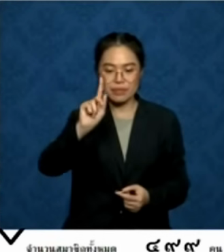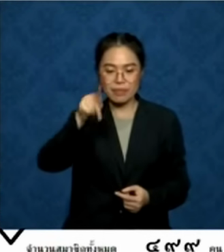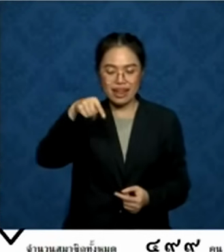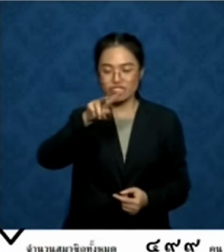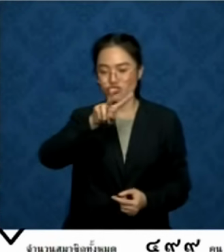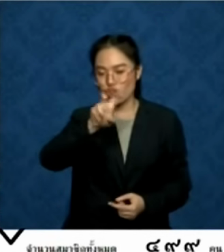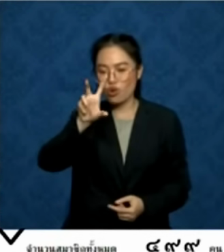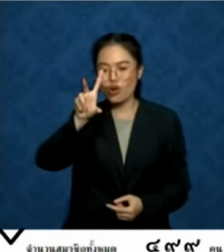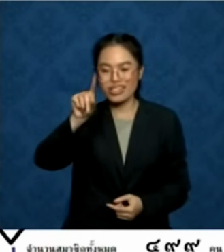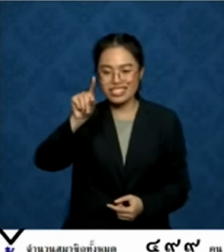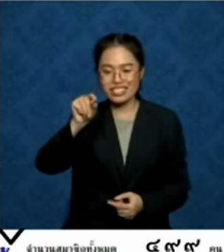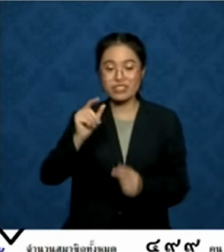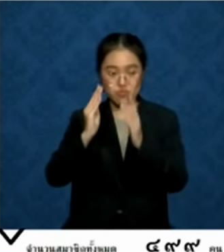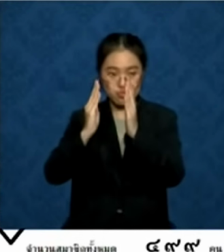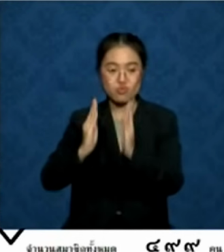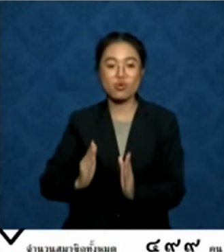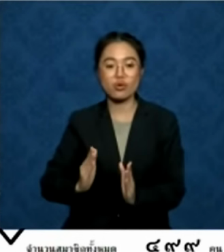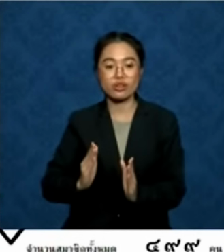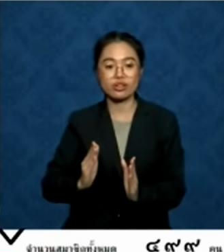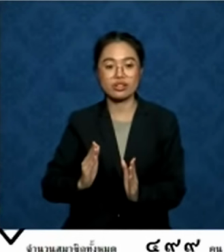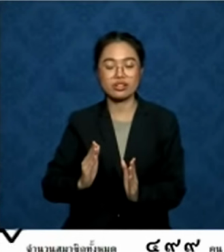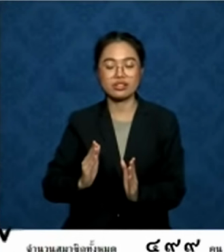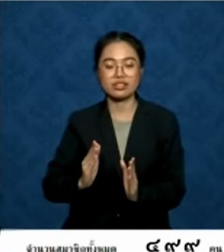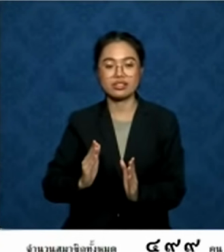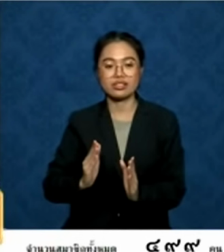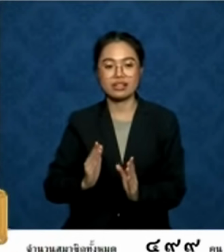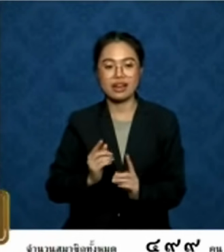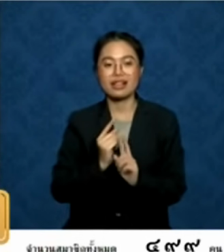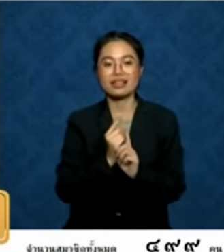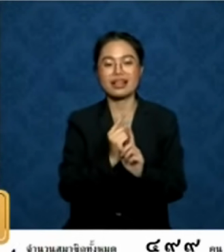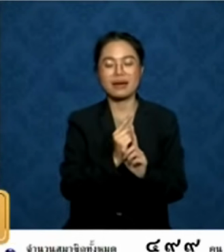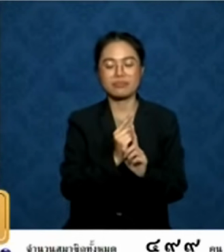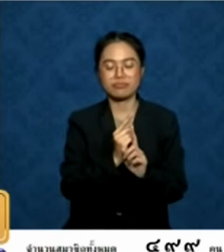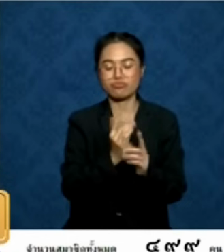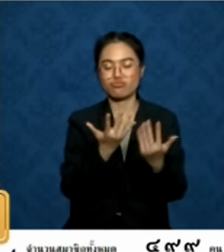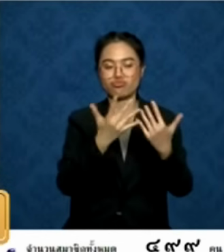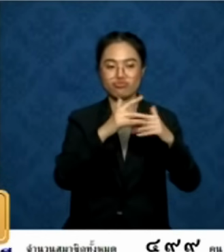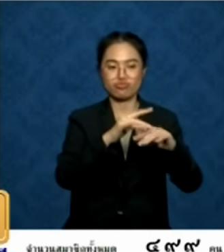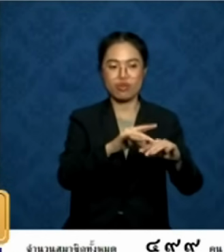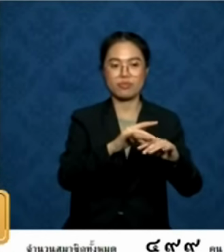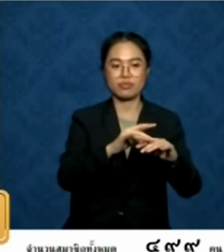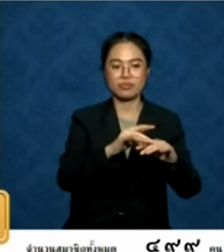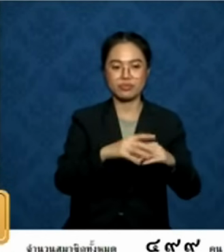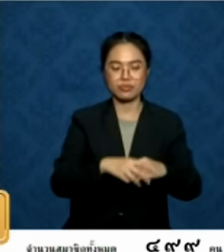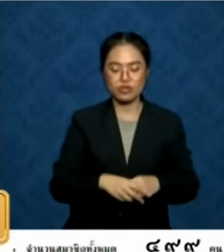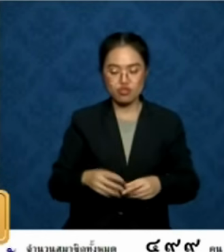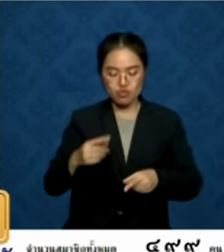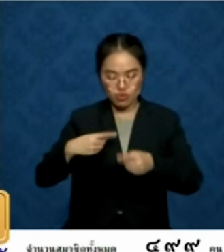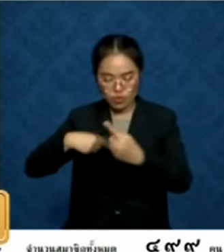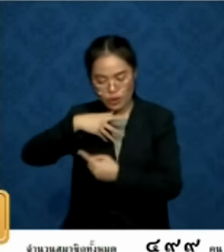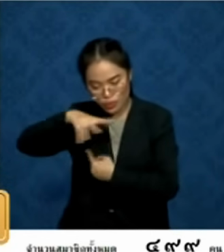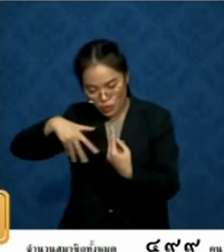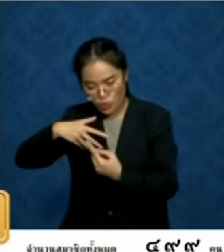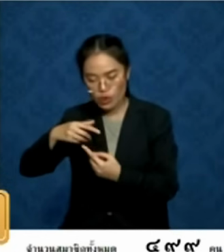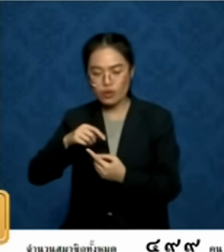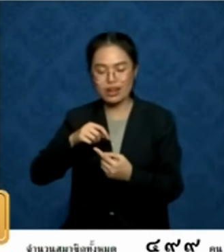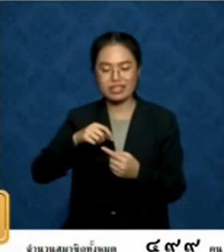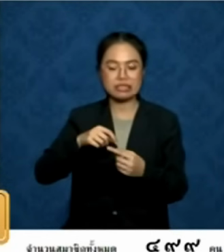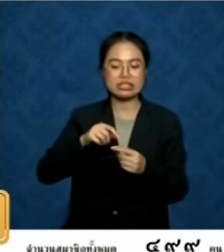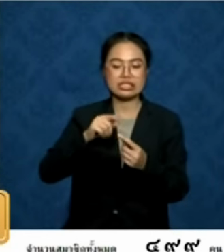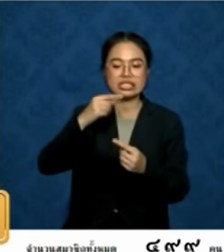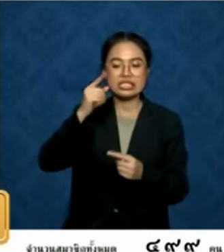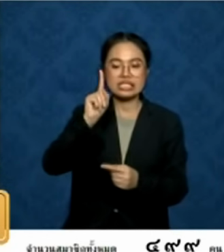331,220 คนอยู่ภายใต้สภาพแวดล้อมที่เหมาะสมไม่น้อยกว่า 11,000 แห่งและเข้า